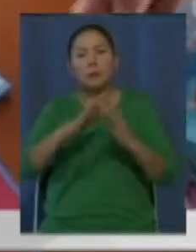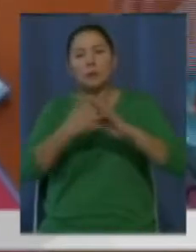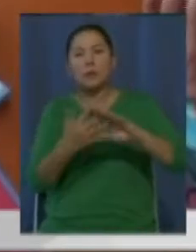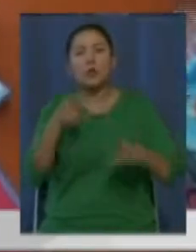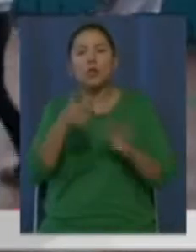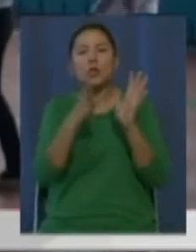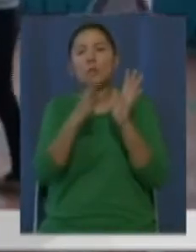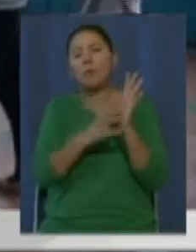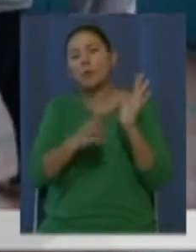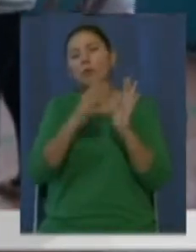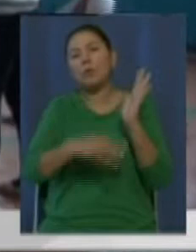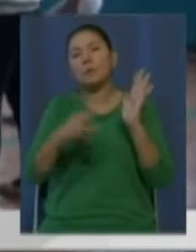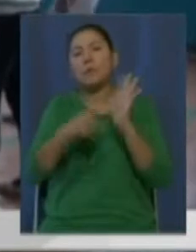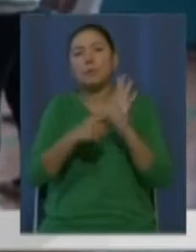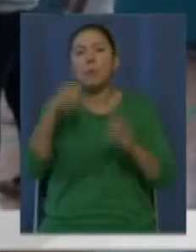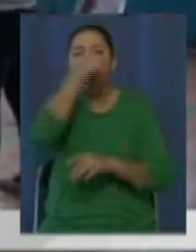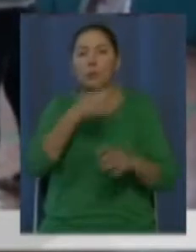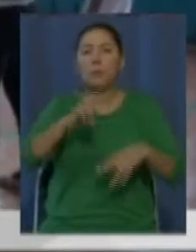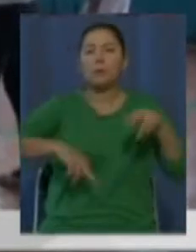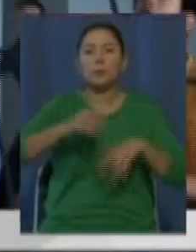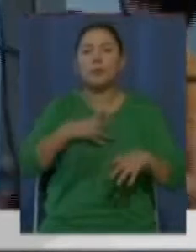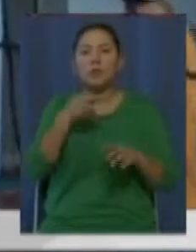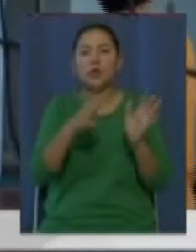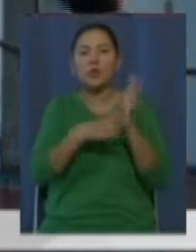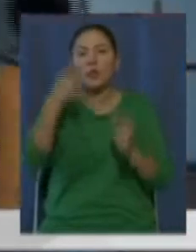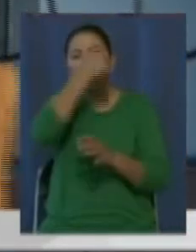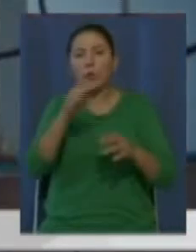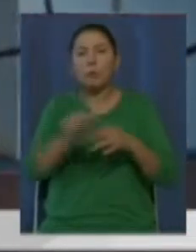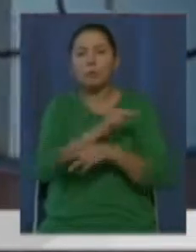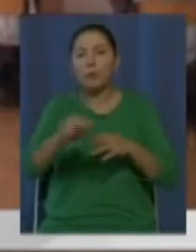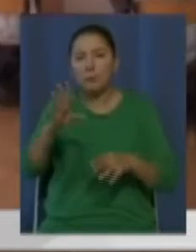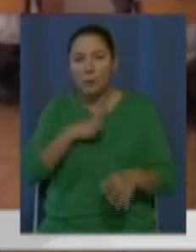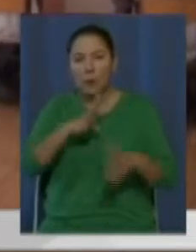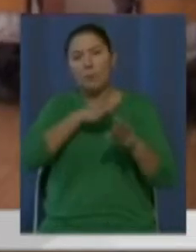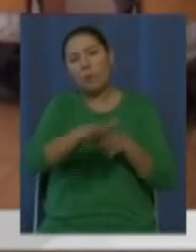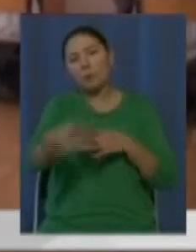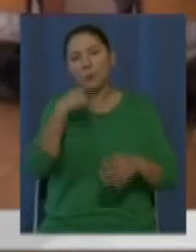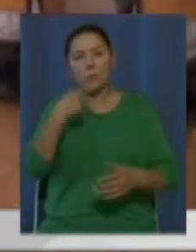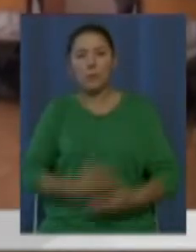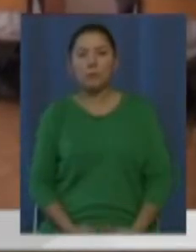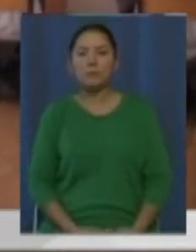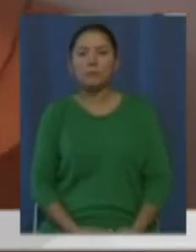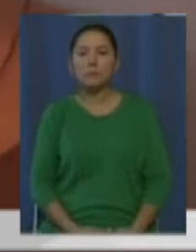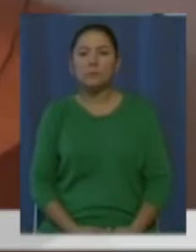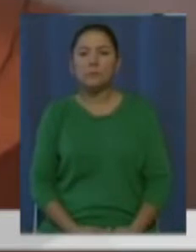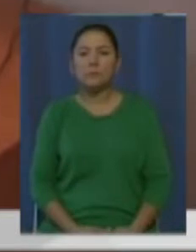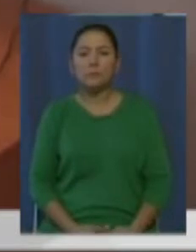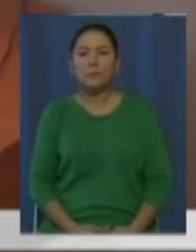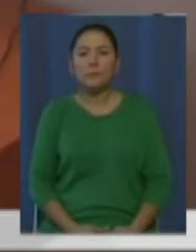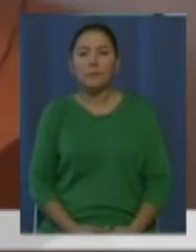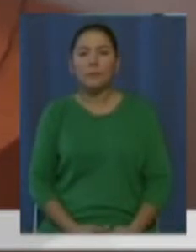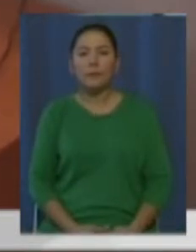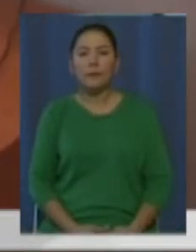кетейік, білім ордасының іргесі 1987 жылы қаланған, 2009 жылы күрделі жөндеуден өтіп, материалдық техникалық